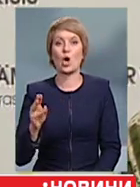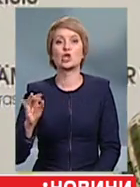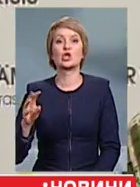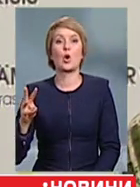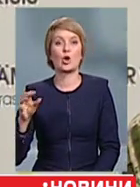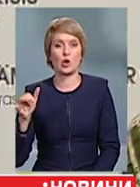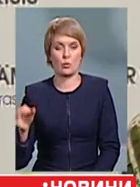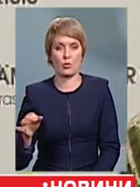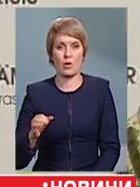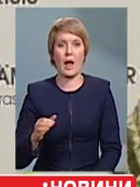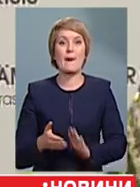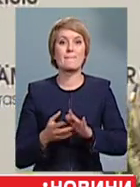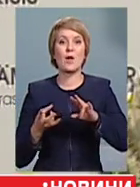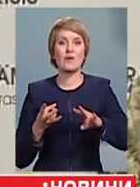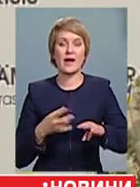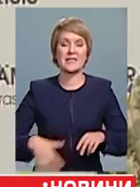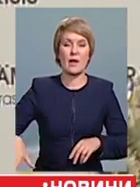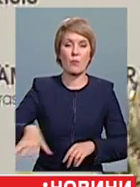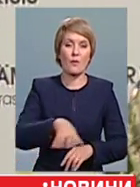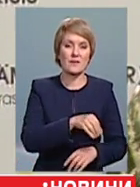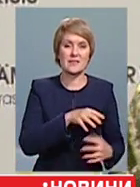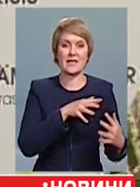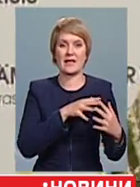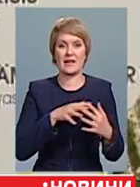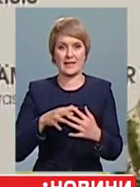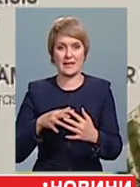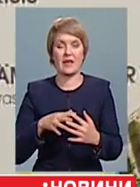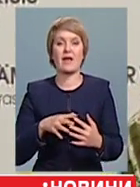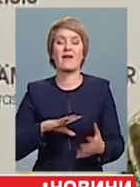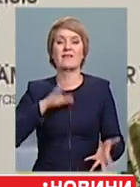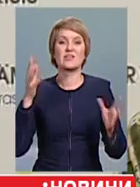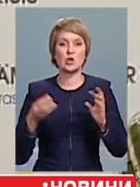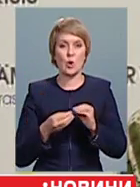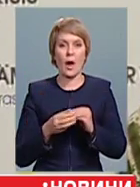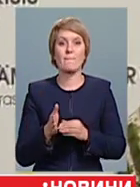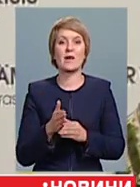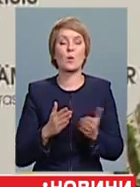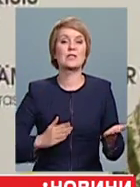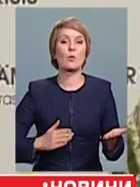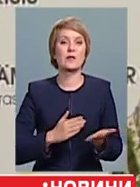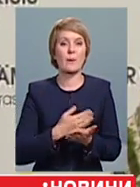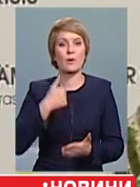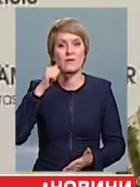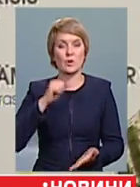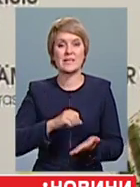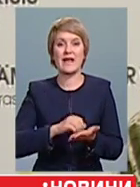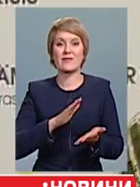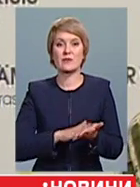окупантів також відбуваються по всій лінії розмежування. Всього на Маріупольському напрямку вчора